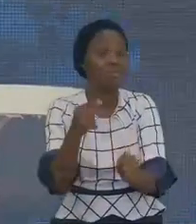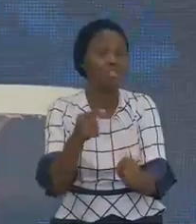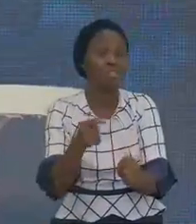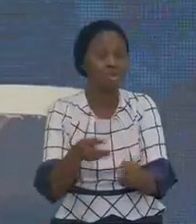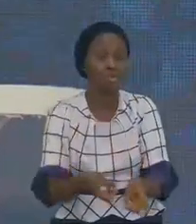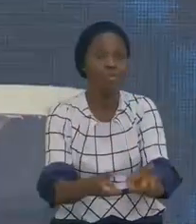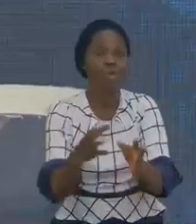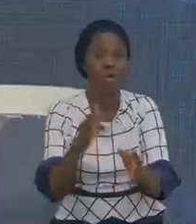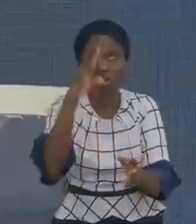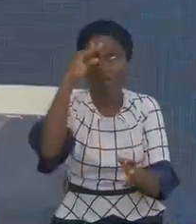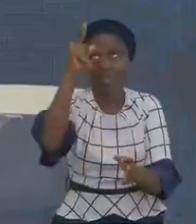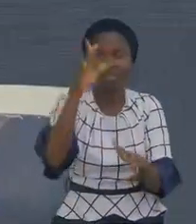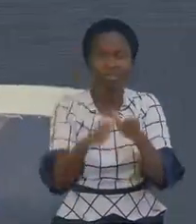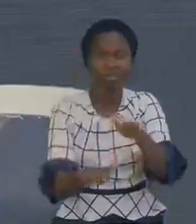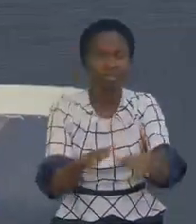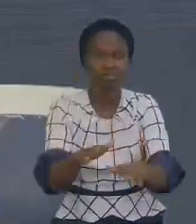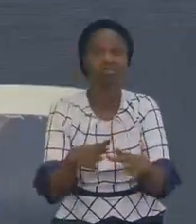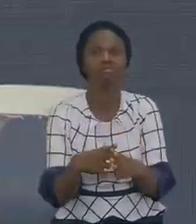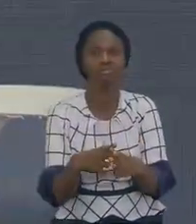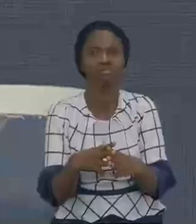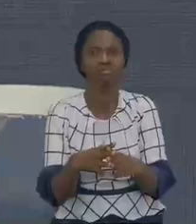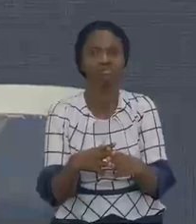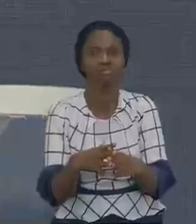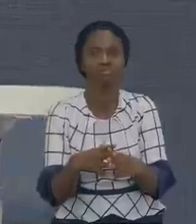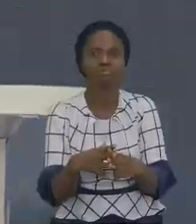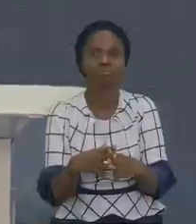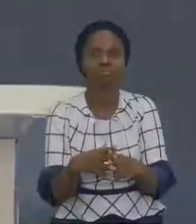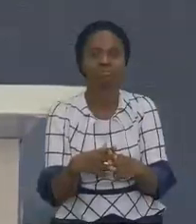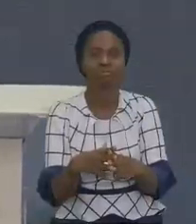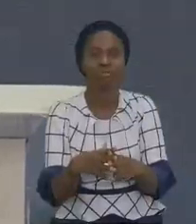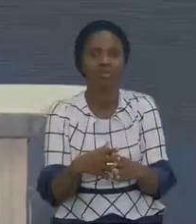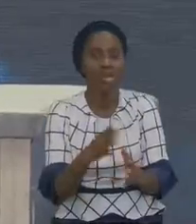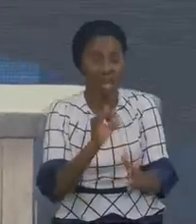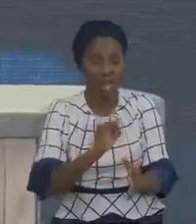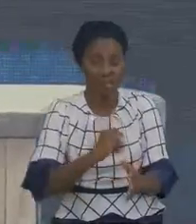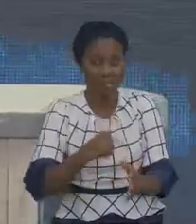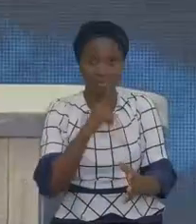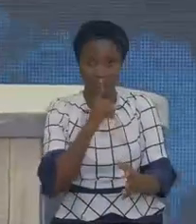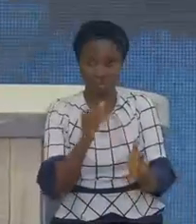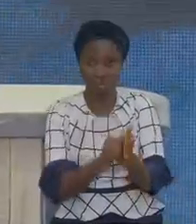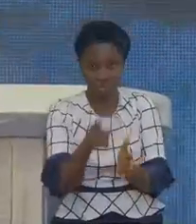Et bien sûr, je suis sûr que tu sais que la voie qui conduit au ciel,